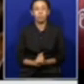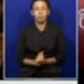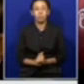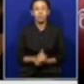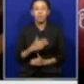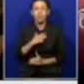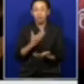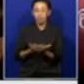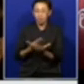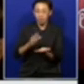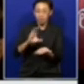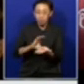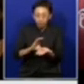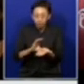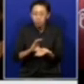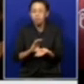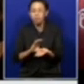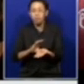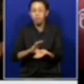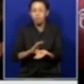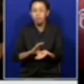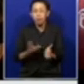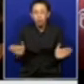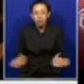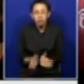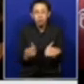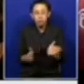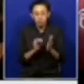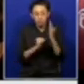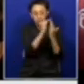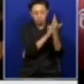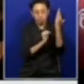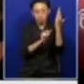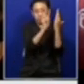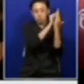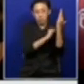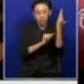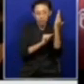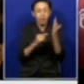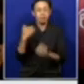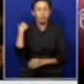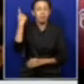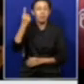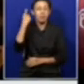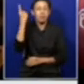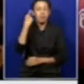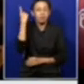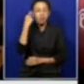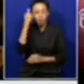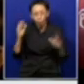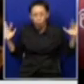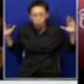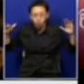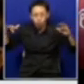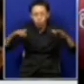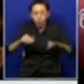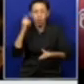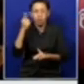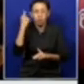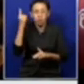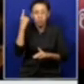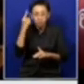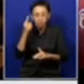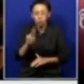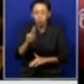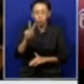ลเป็นรูปธรรม impact ในเรื่องสร้างให้จังหวัดต่างๆเป็นจุดท่องเที่ยวรองรับอินฟราสตรัคเจอร์โครงการทั้งหมดต้องมี UV ต้